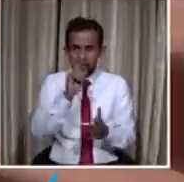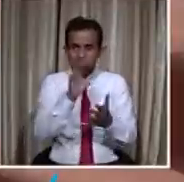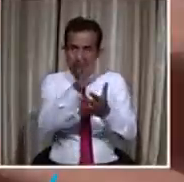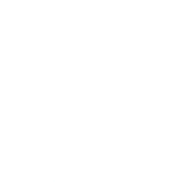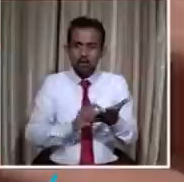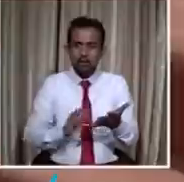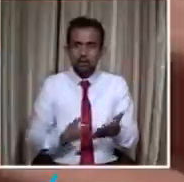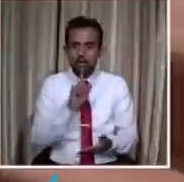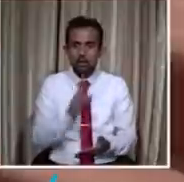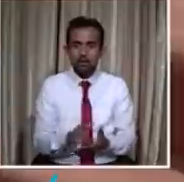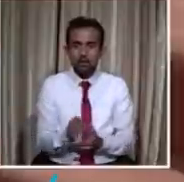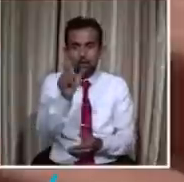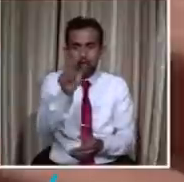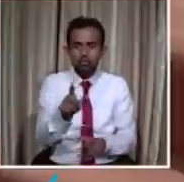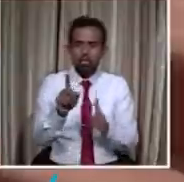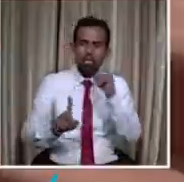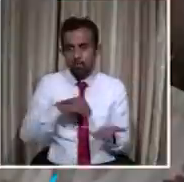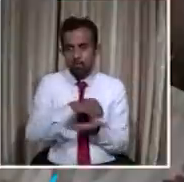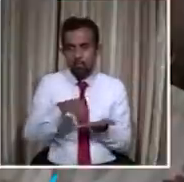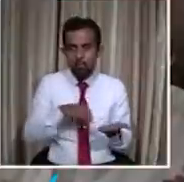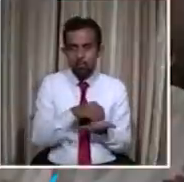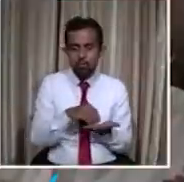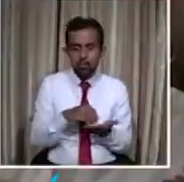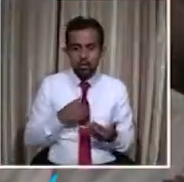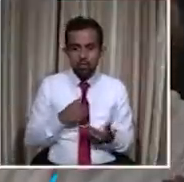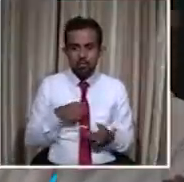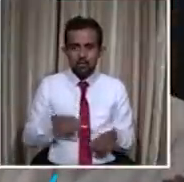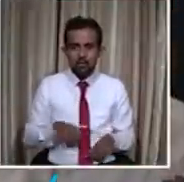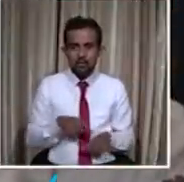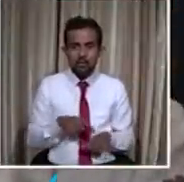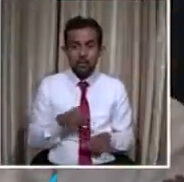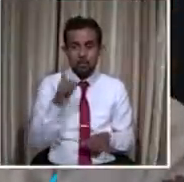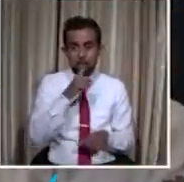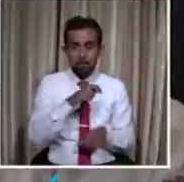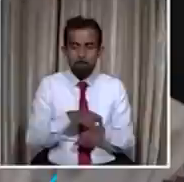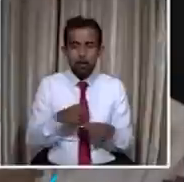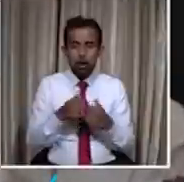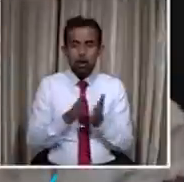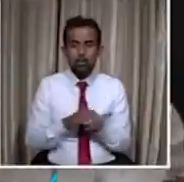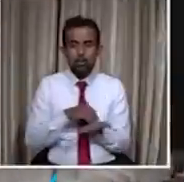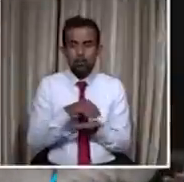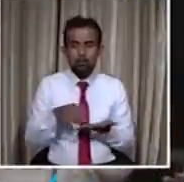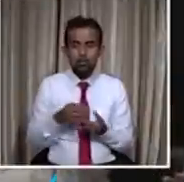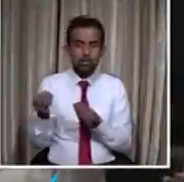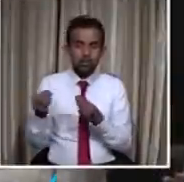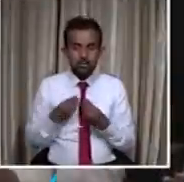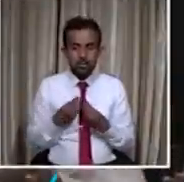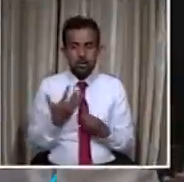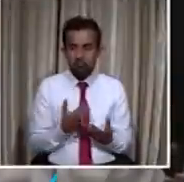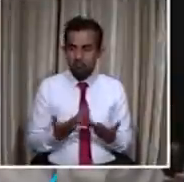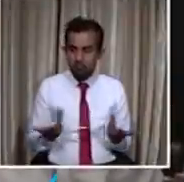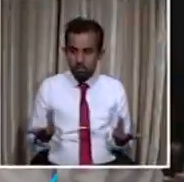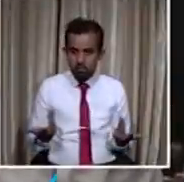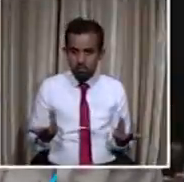තියෙන්නේ. ඒකයි කියන්නේ. ඔබතුමාට වාචාල කතන්දර අහන් ඉන්න පුළුවන්. දැනට යල කන්නේට සම්පූර්ණයෙන්ම පොහොර ලබා ගන්න අවස්ථාවක් නැහැ.